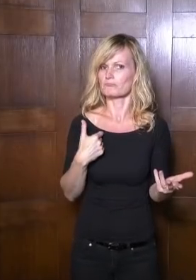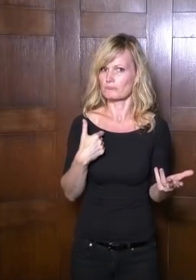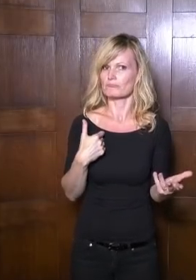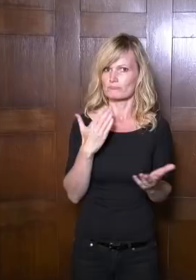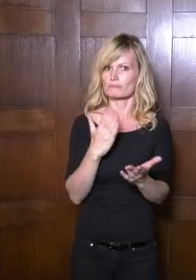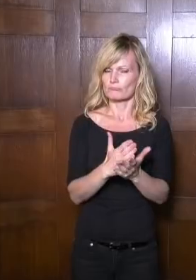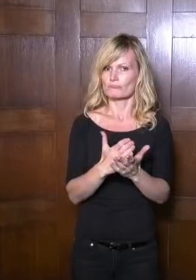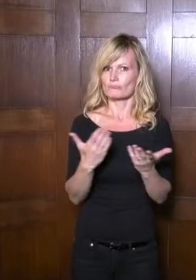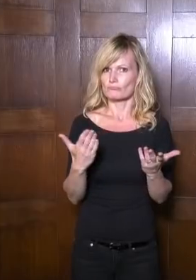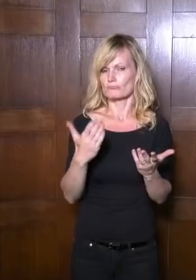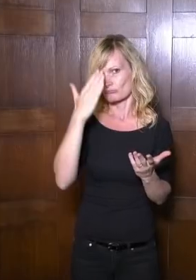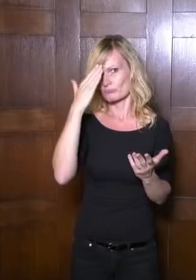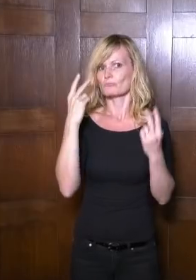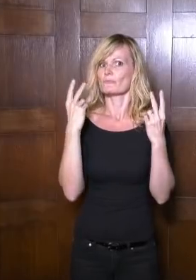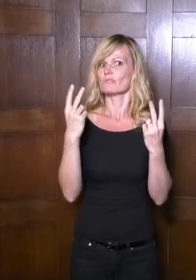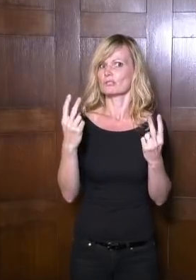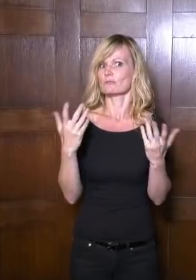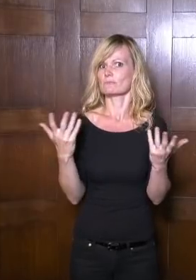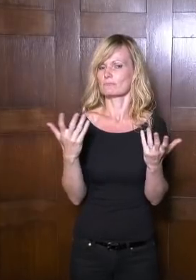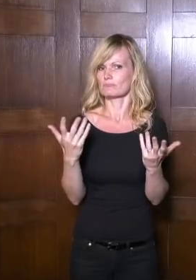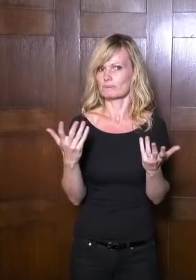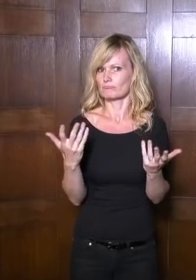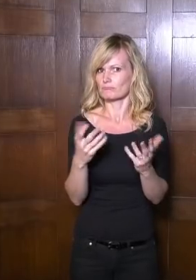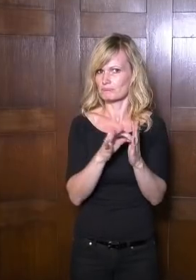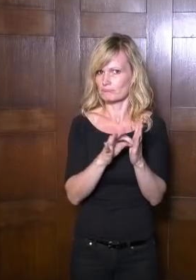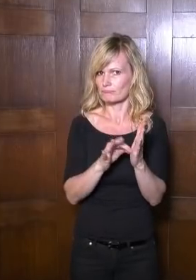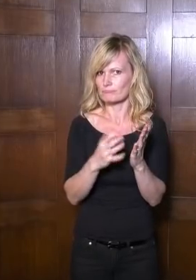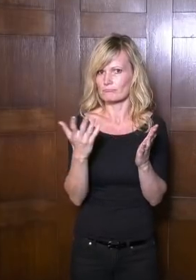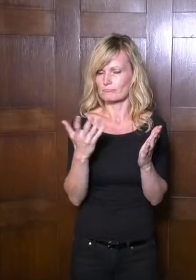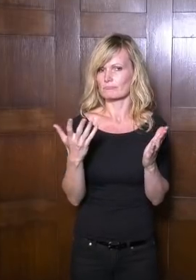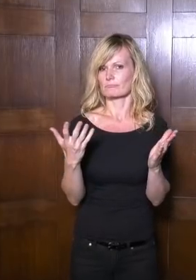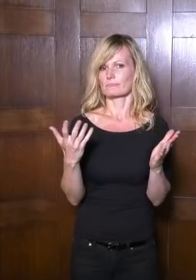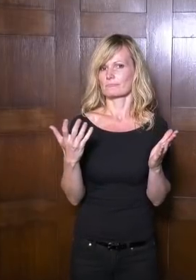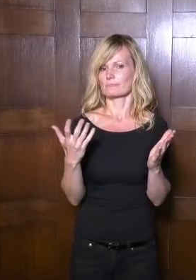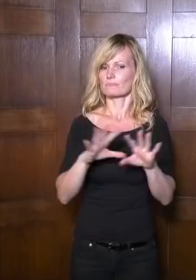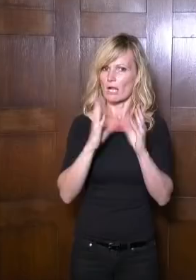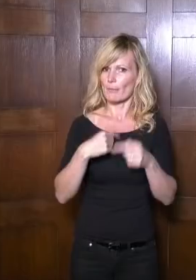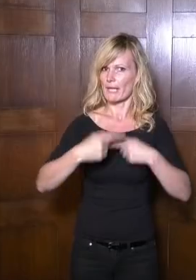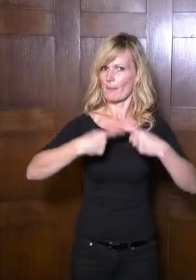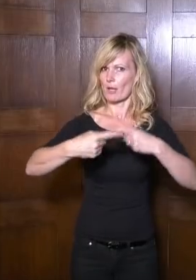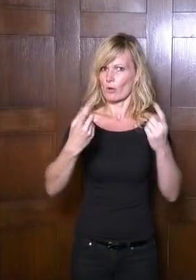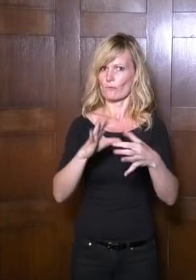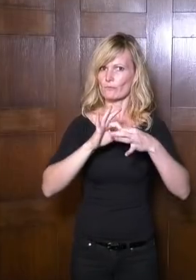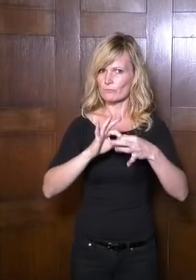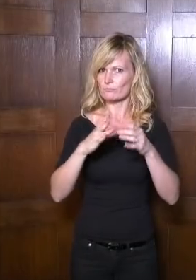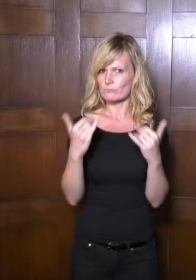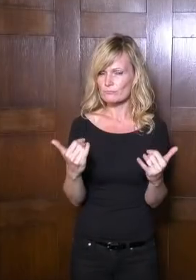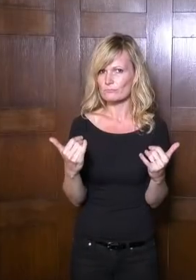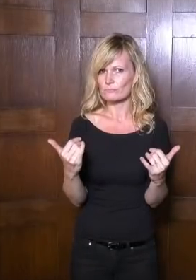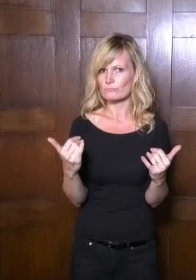die wichtigsten Dinge, die ich zum Regularium zu